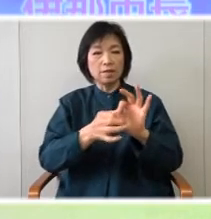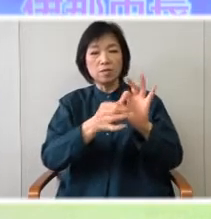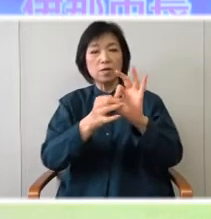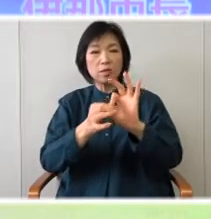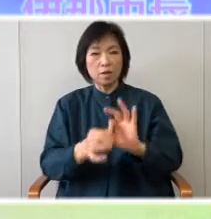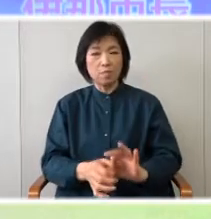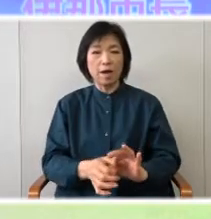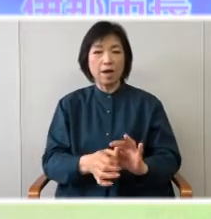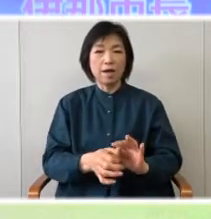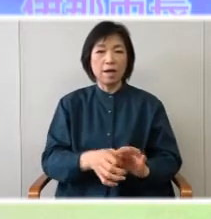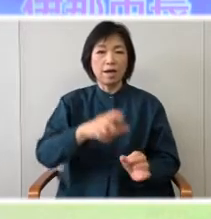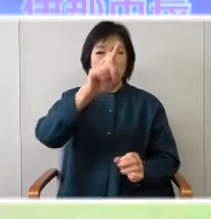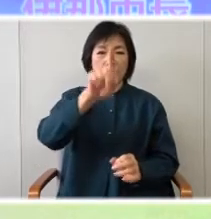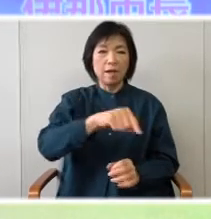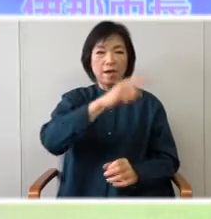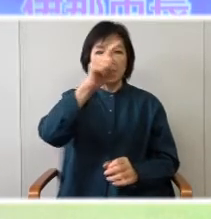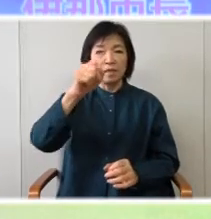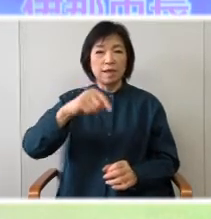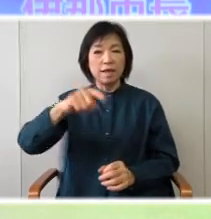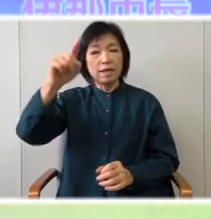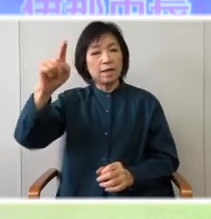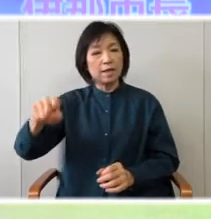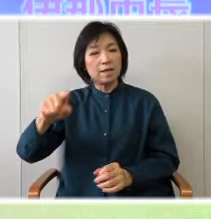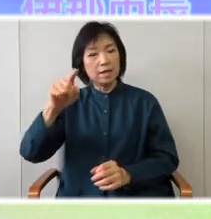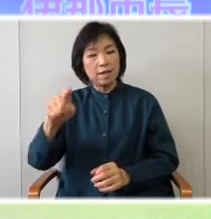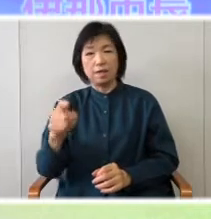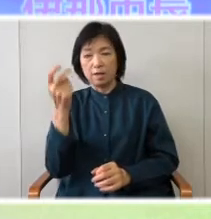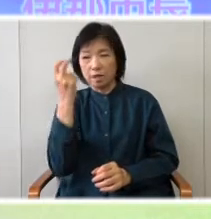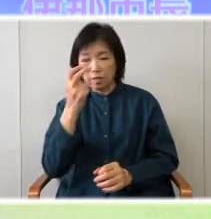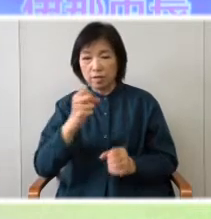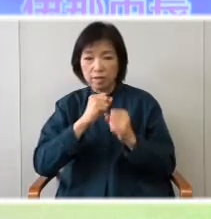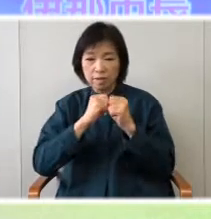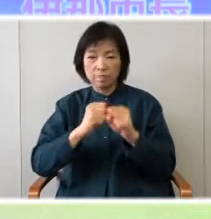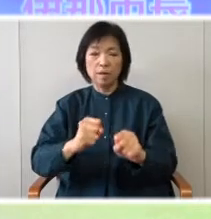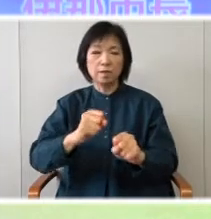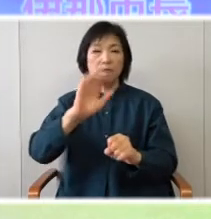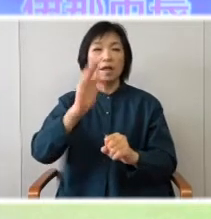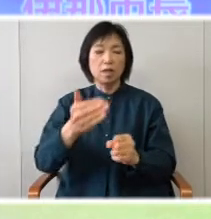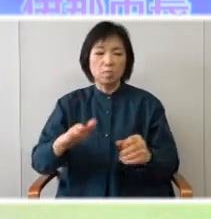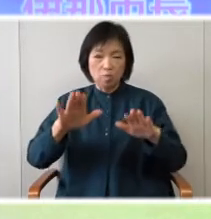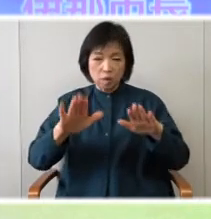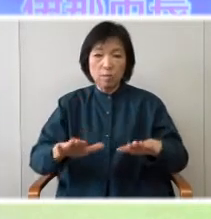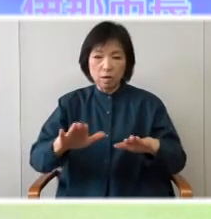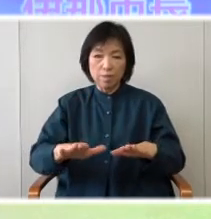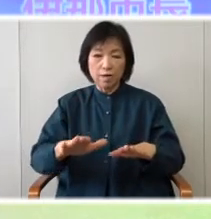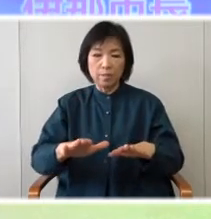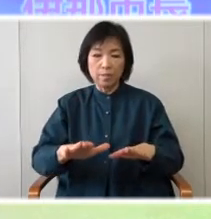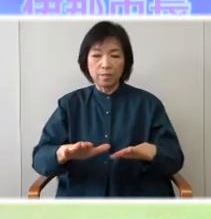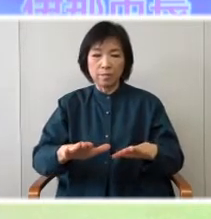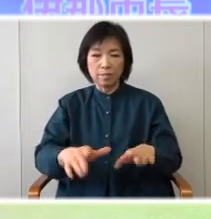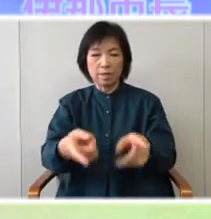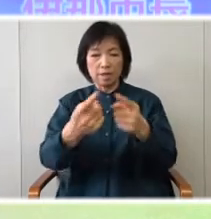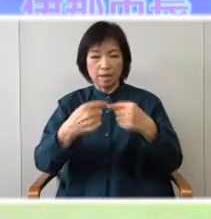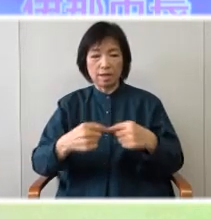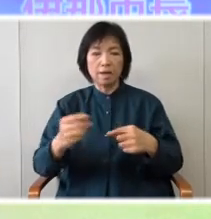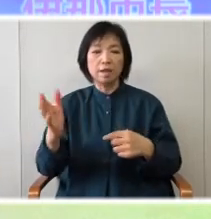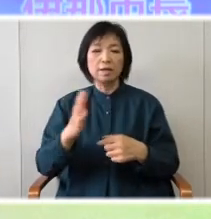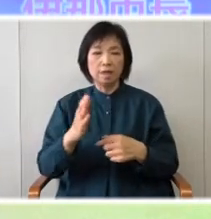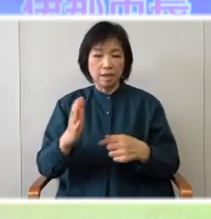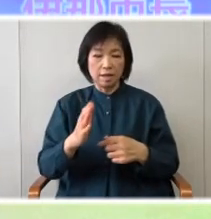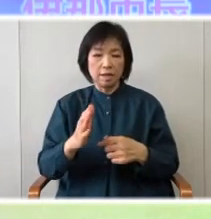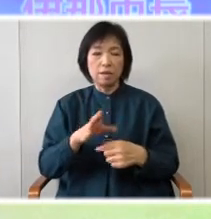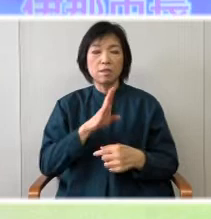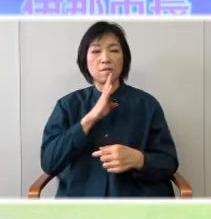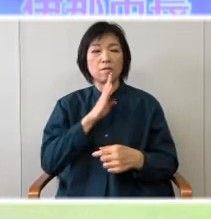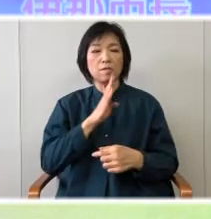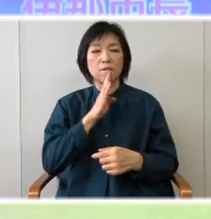確認をしているわけでありますが、まあ、今のところまだ情報が入っていないという段階であります。本当に昨